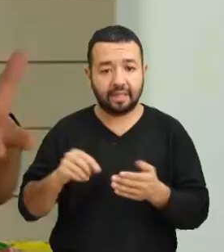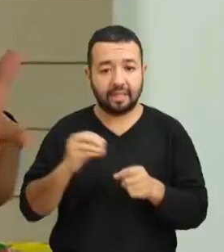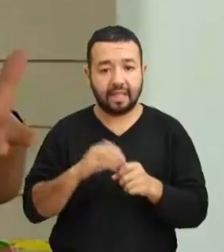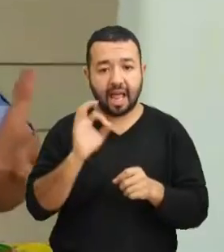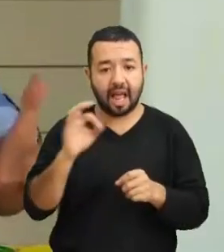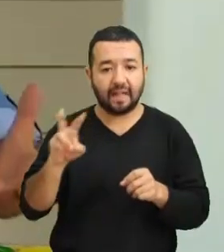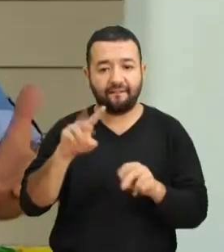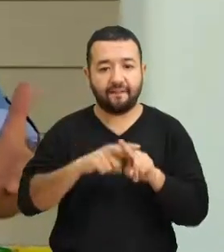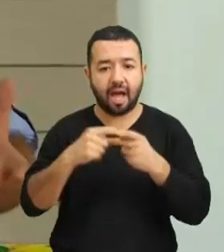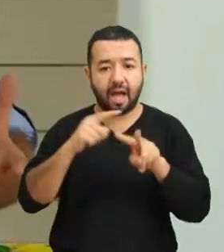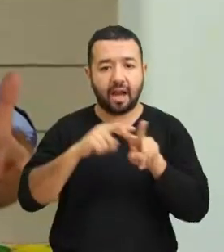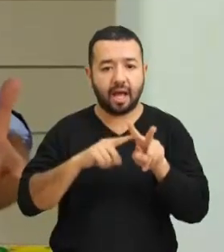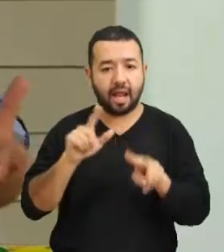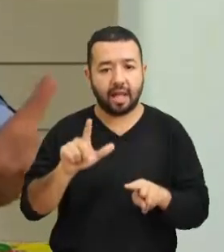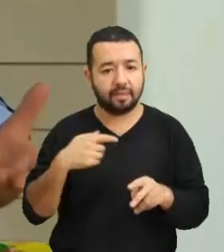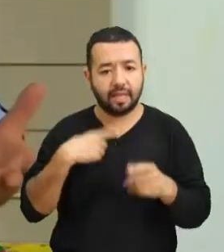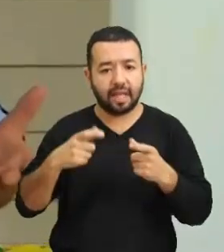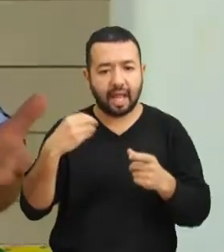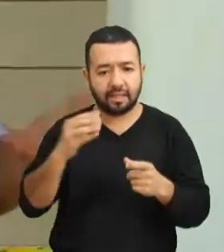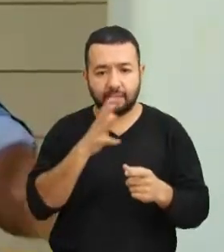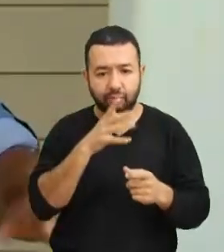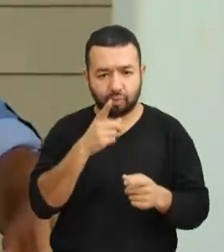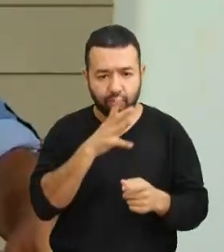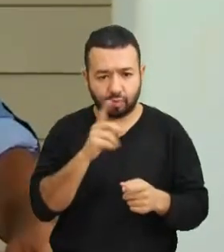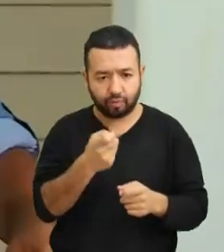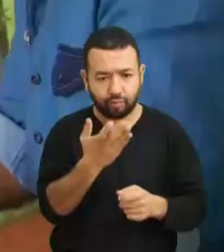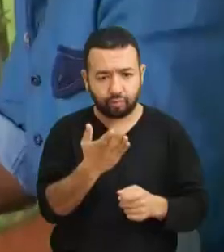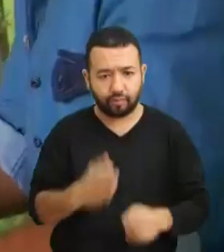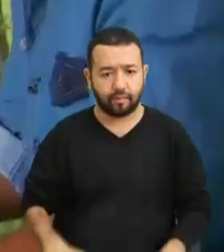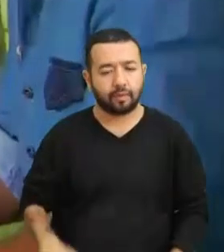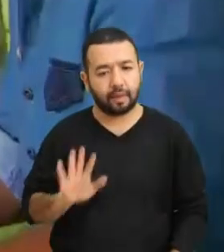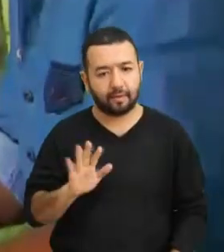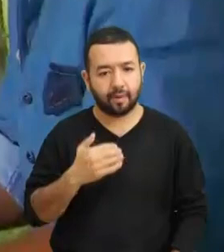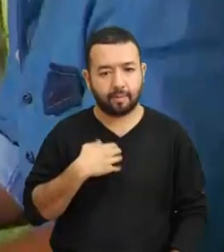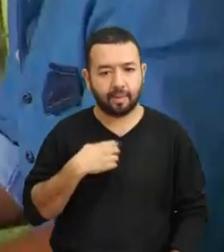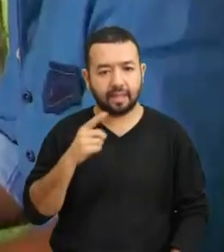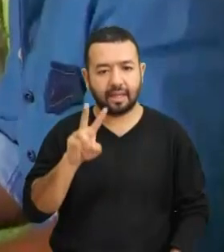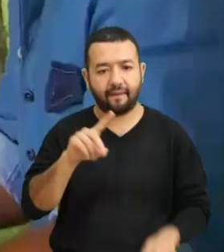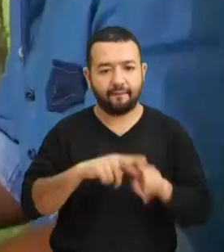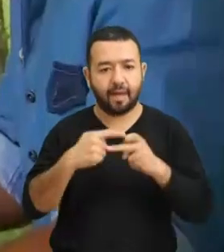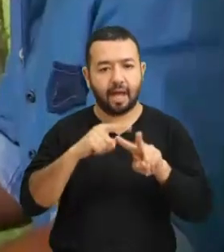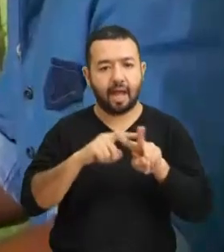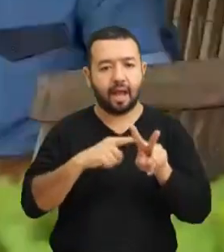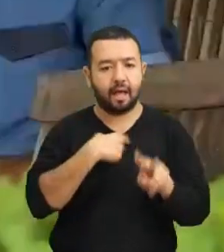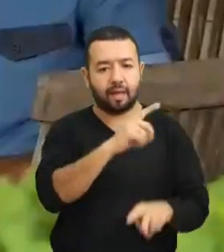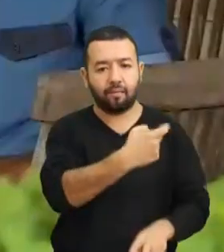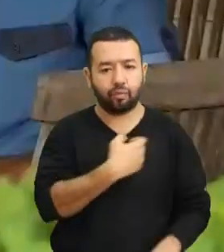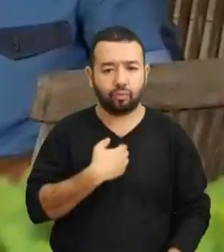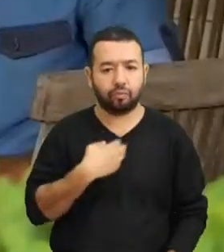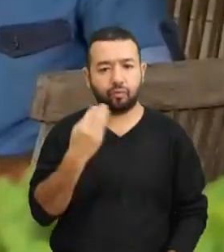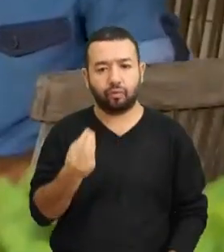altın varak lazım. Bunun nerede satıldığını da bilmiyorum. Sen bulabilirsin değil mi? Efendim ben size varak temin ederim efendim. Çok